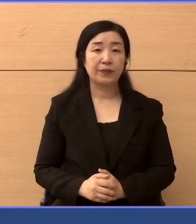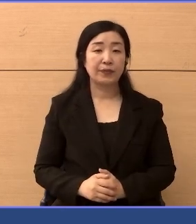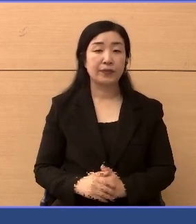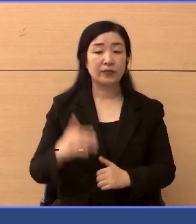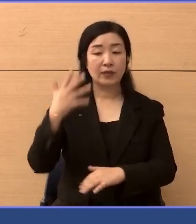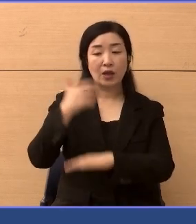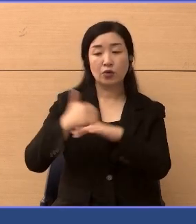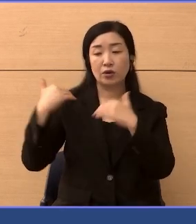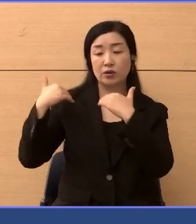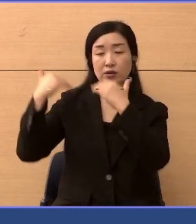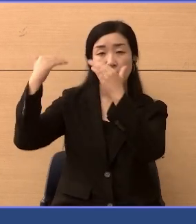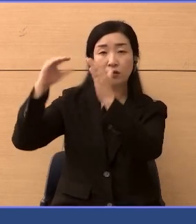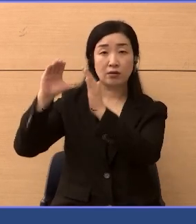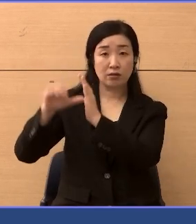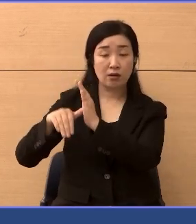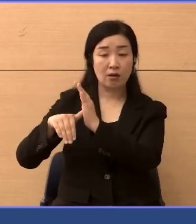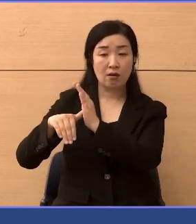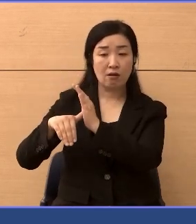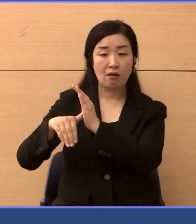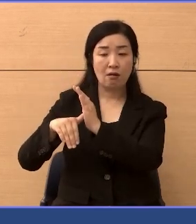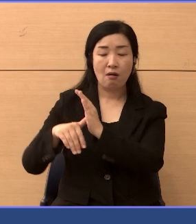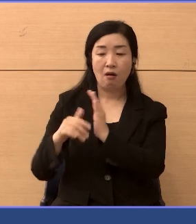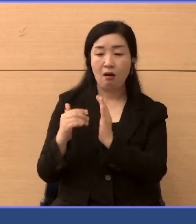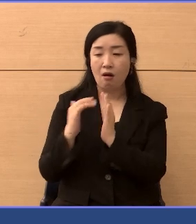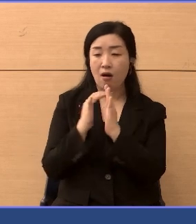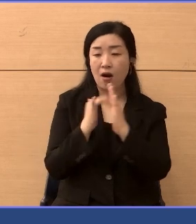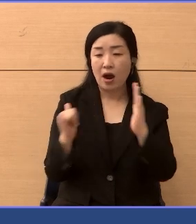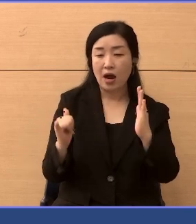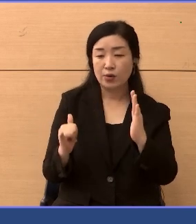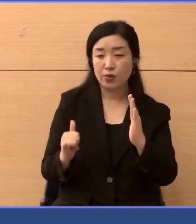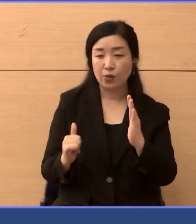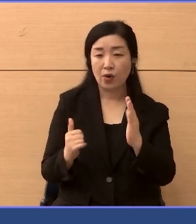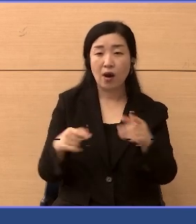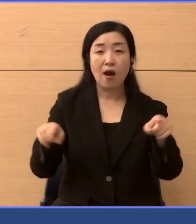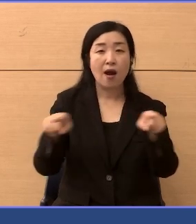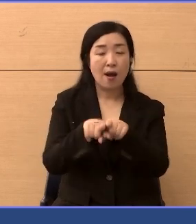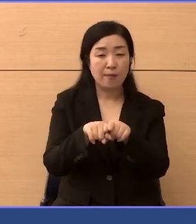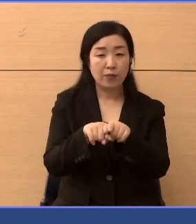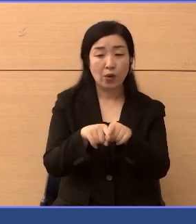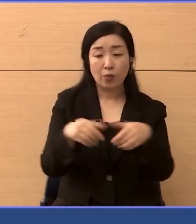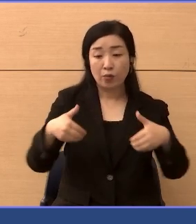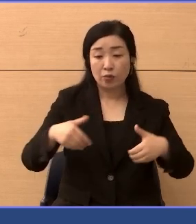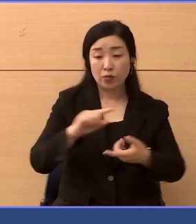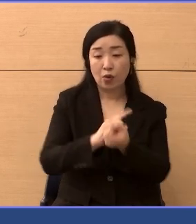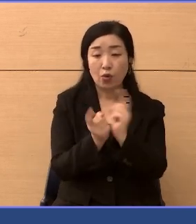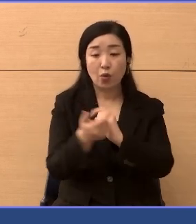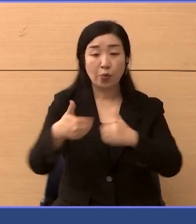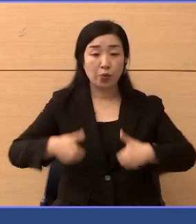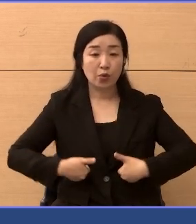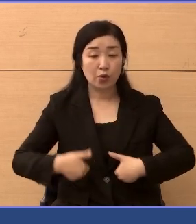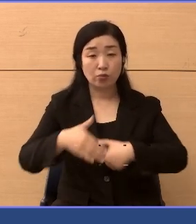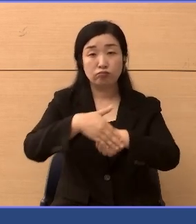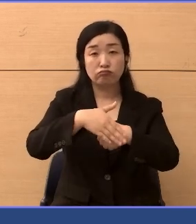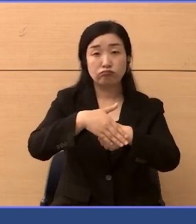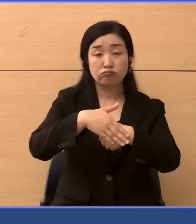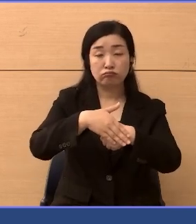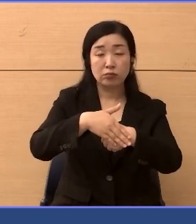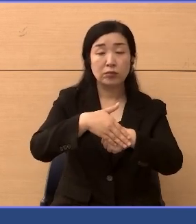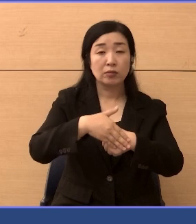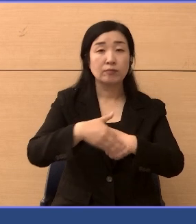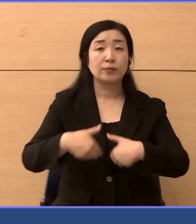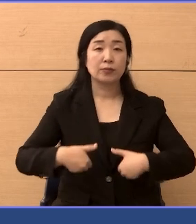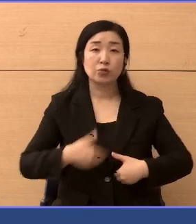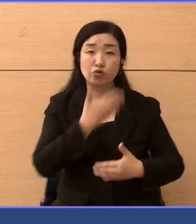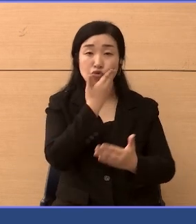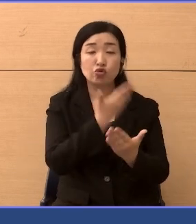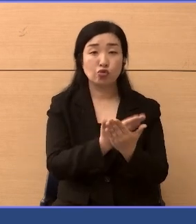families are 성인기가 important 되면은 in 가족과 helping to 파트너십을 support 맺고 that 뭔가 필요한 partnership. 지원을 받을 수 And 있도록 하는 것이 increasingly, 중요하다고 adults